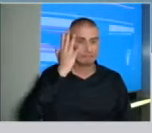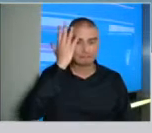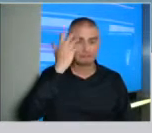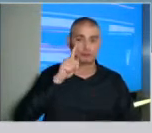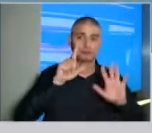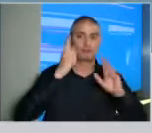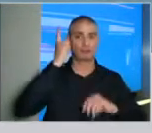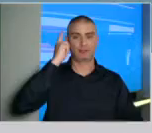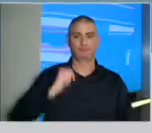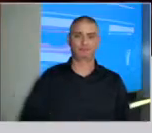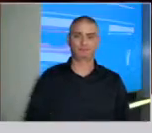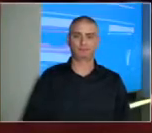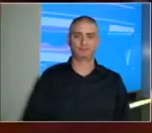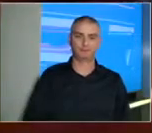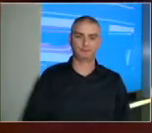27 שנים.